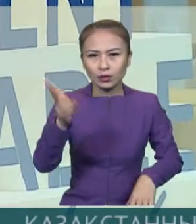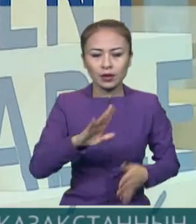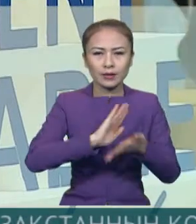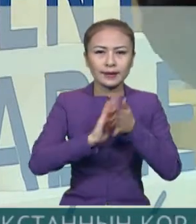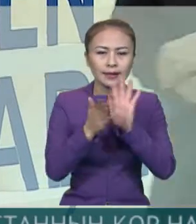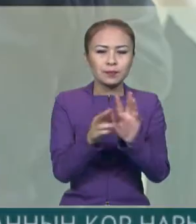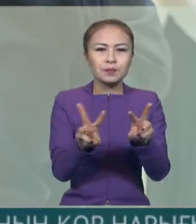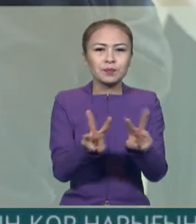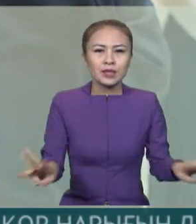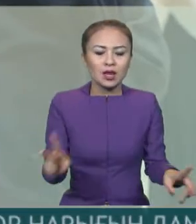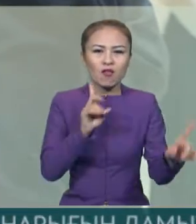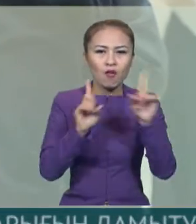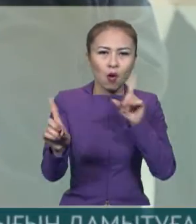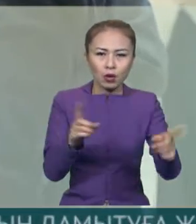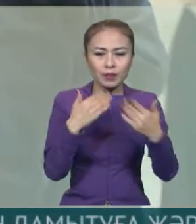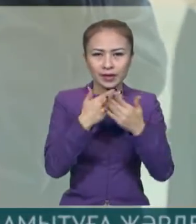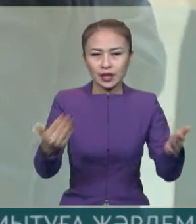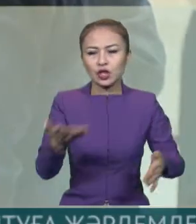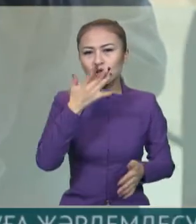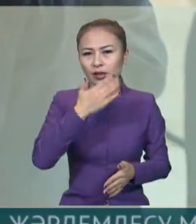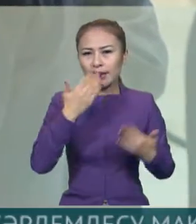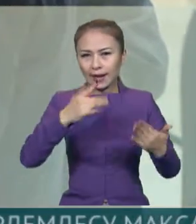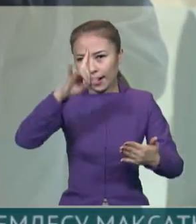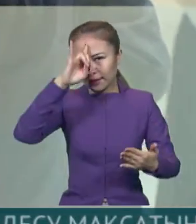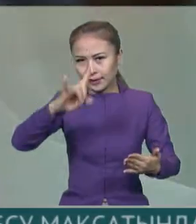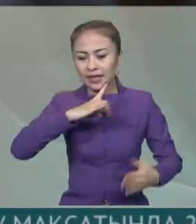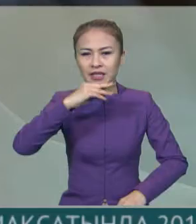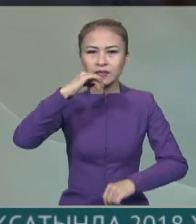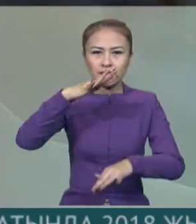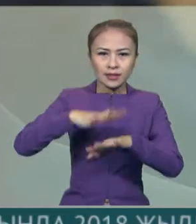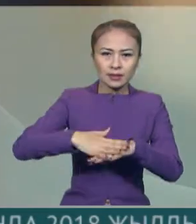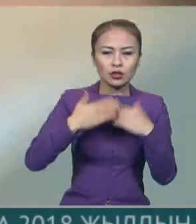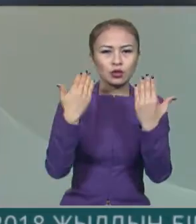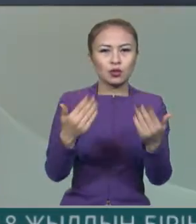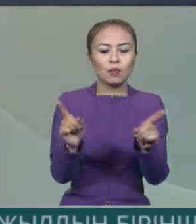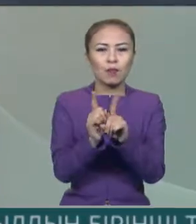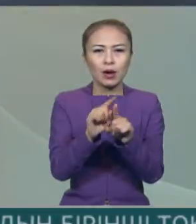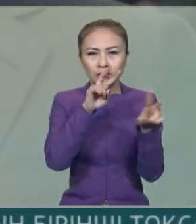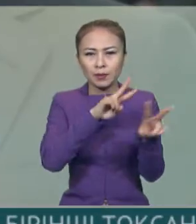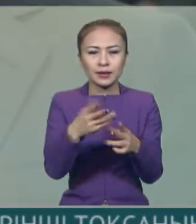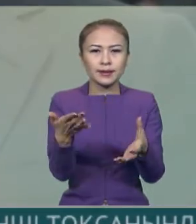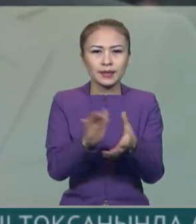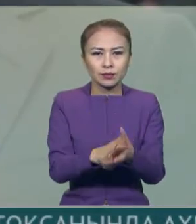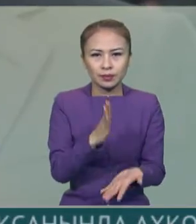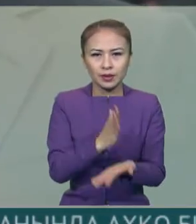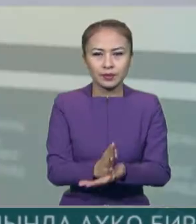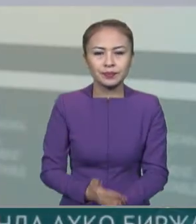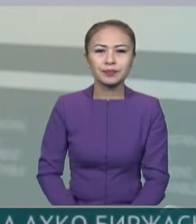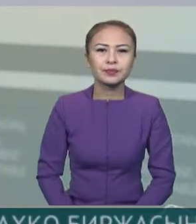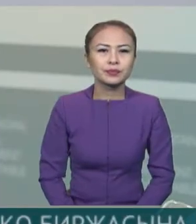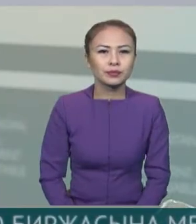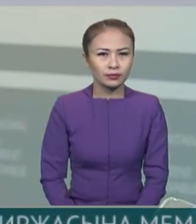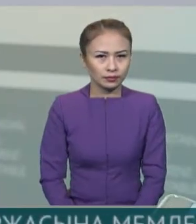Министрдің сөзінше, форум алаңдарында шетелдіктерге Қазақстанның инвестициялық ахуалы жіті таныстырылып жатыр.